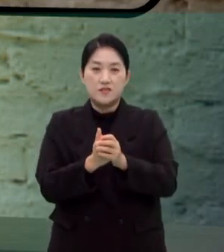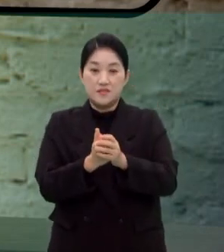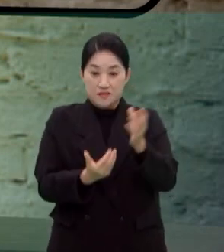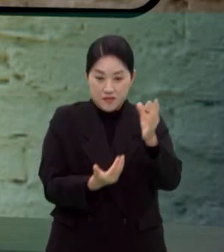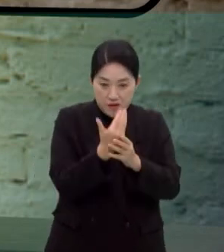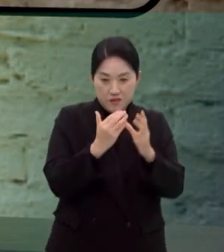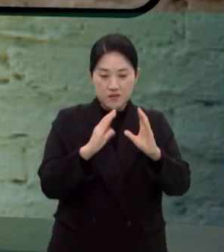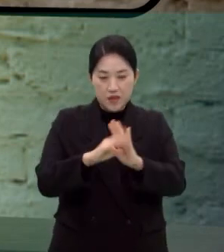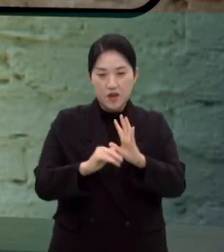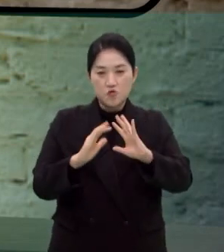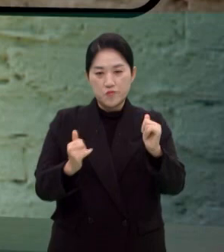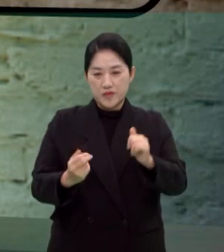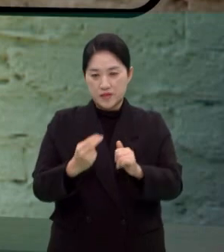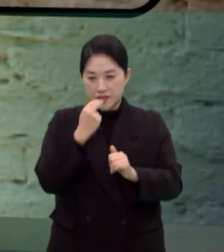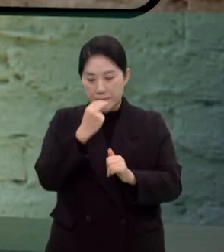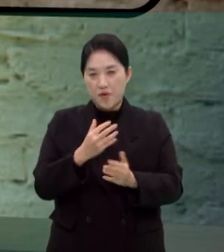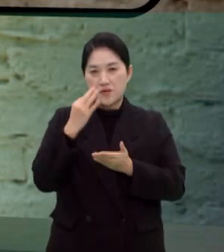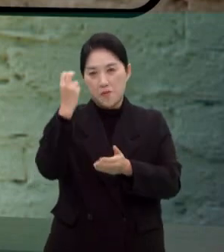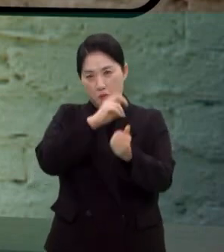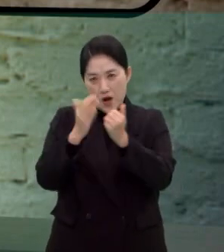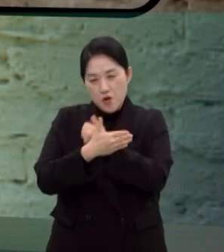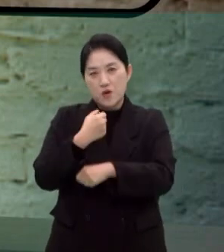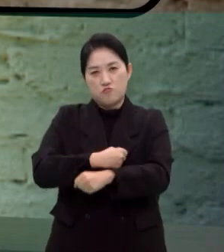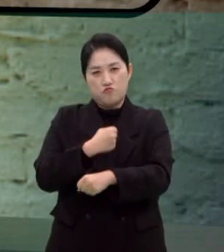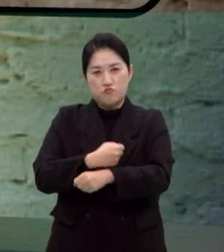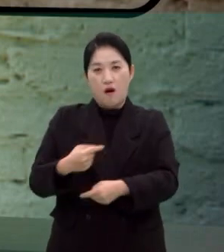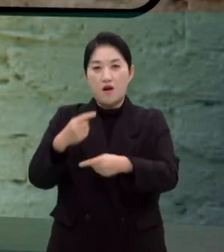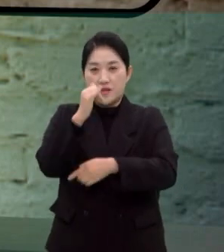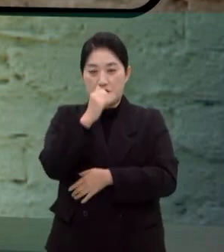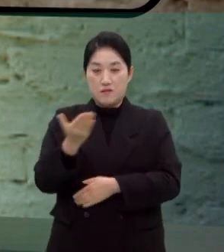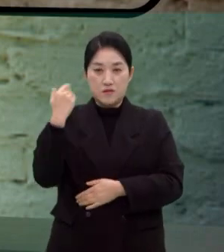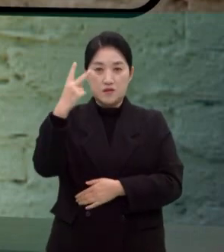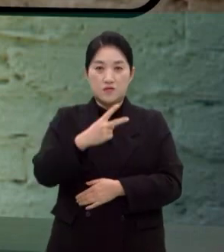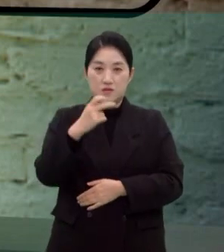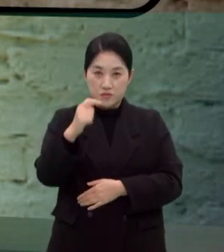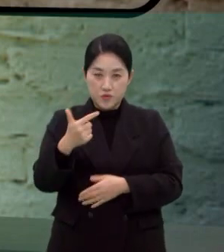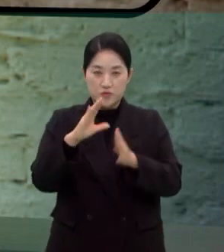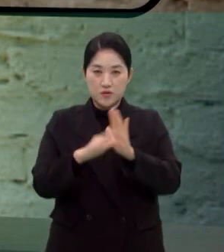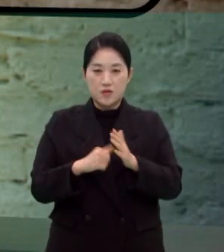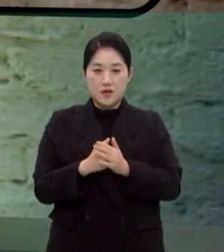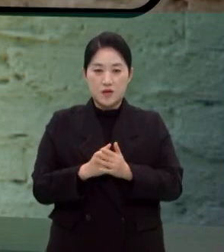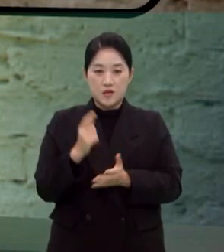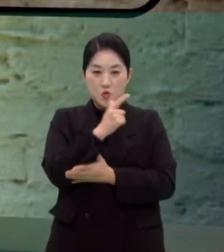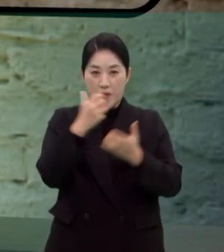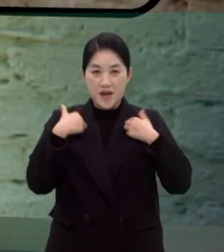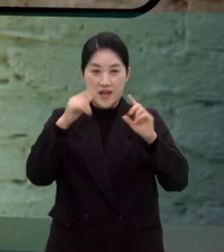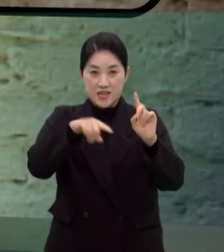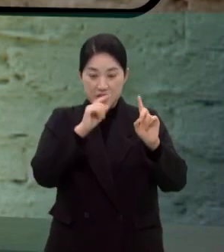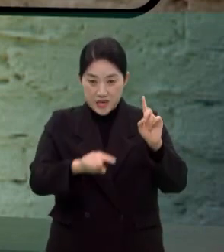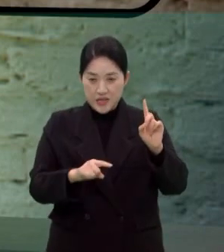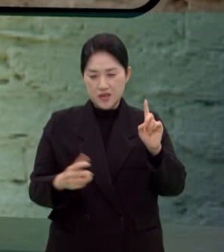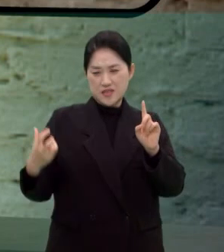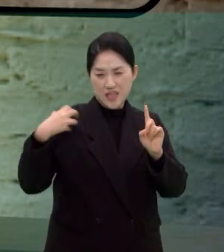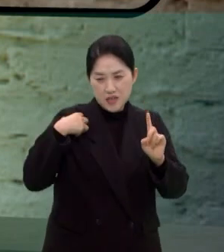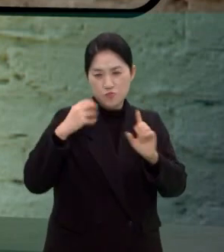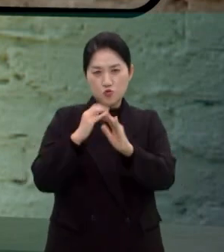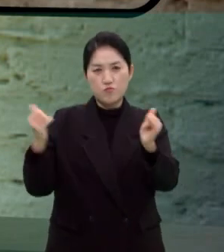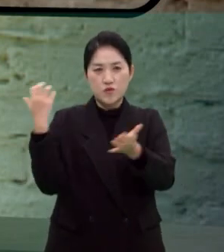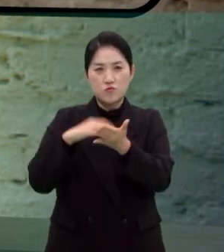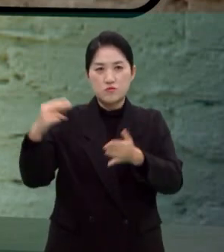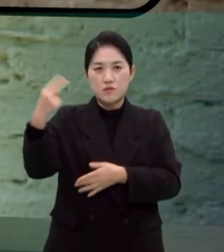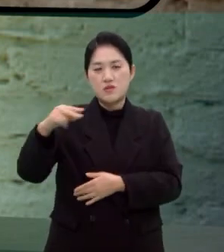성과를 이뤄왔습니다. 2016년 당시 소방관 1명이 지켜야 하는 국민의 수가